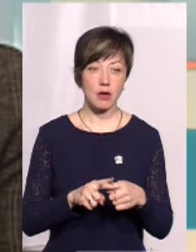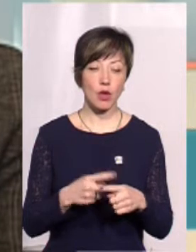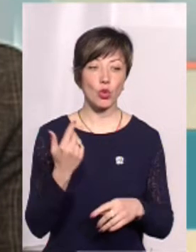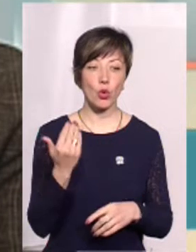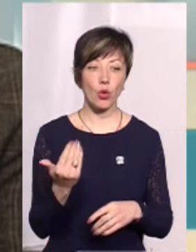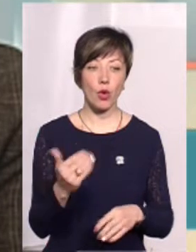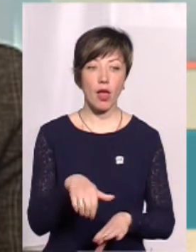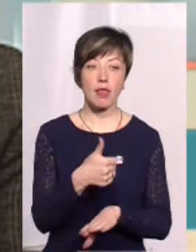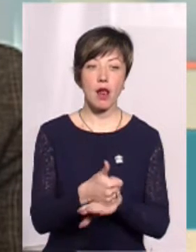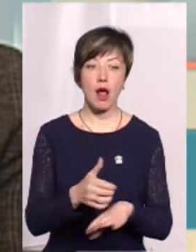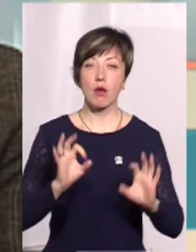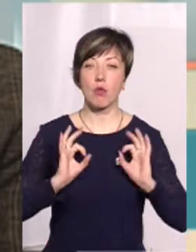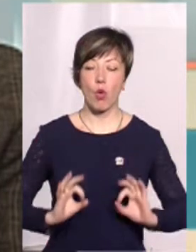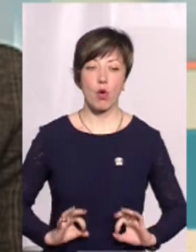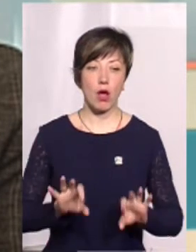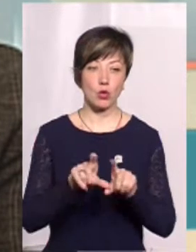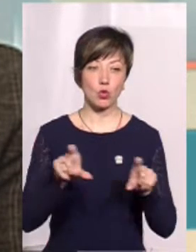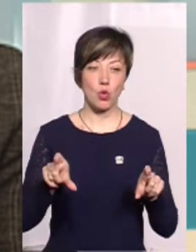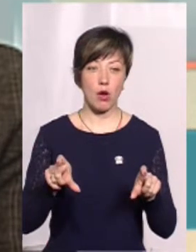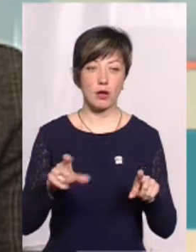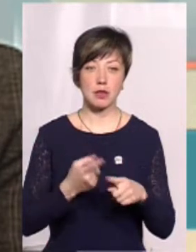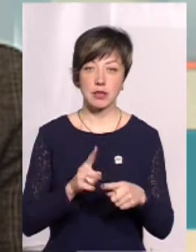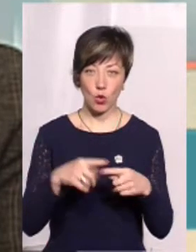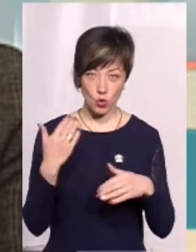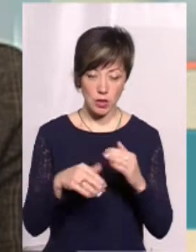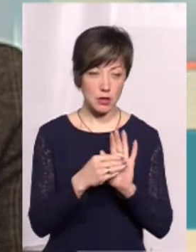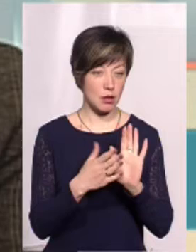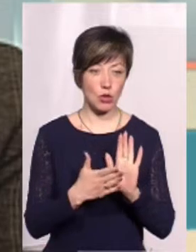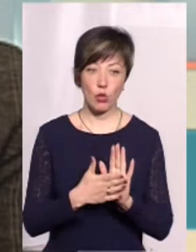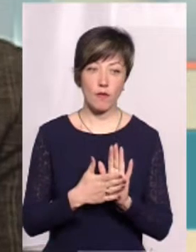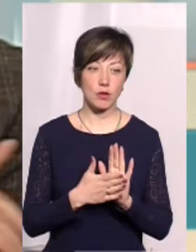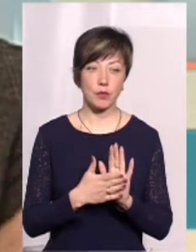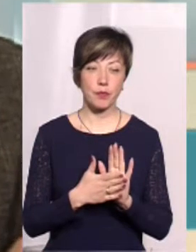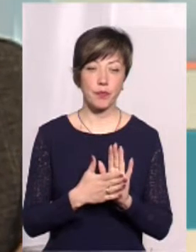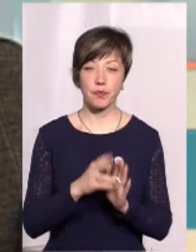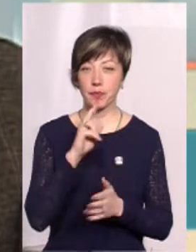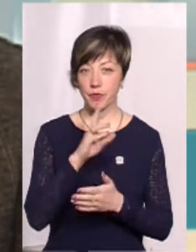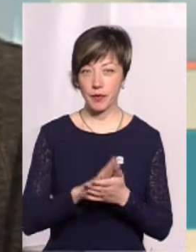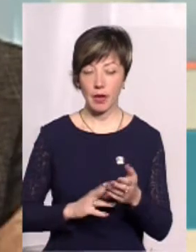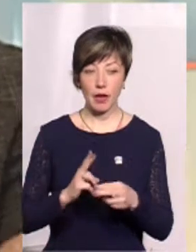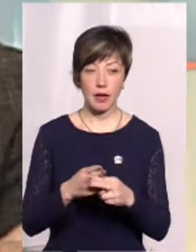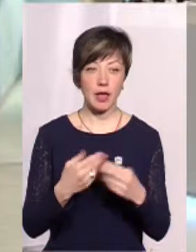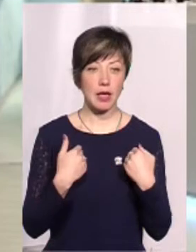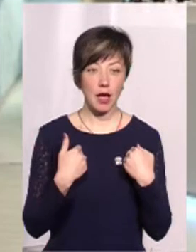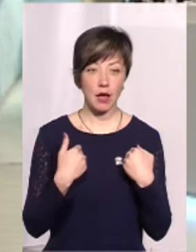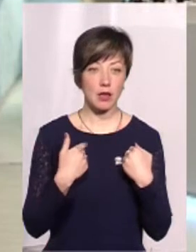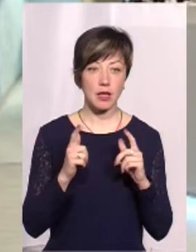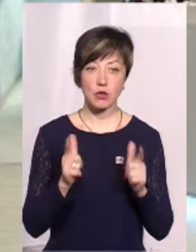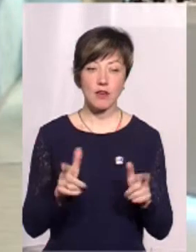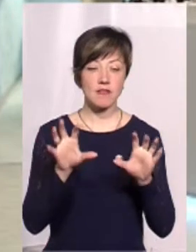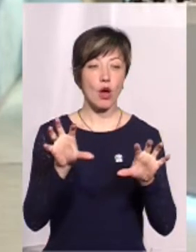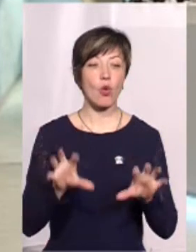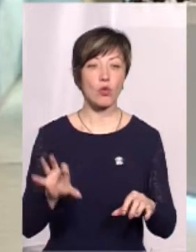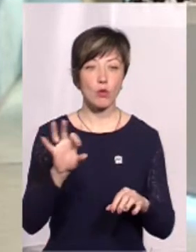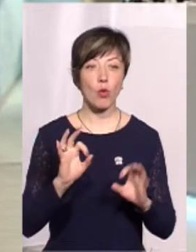його Генеральна прокуратура, це вже задекларовано, якщо я не помиляюсь. Навіть. Перепрошую, переб'ю, я тут не згодився. В